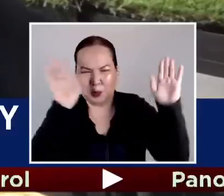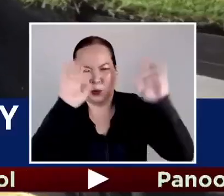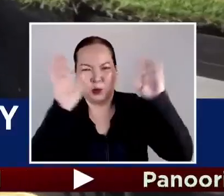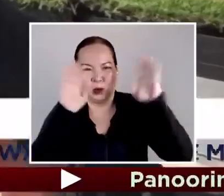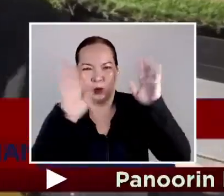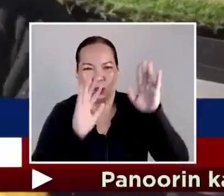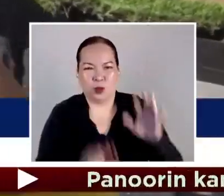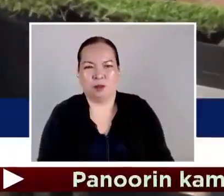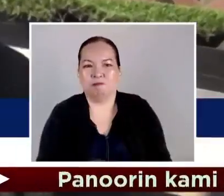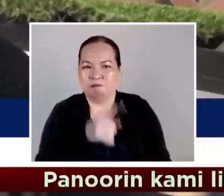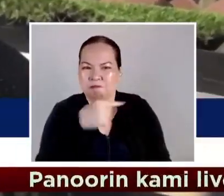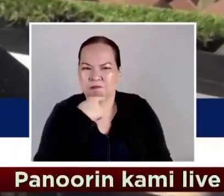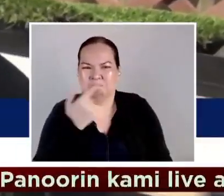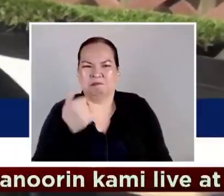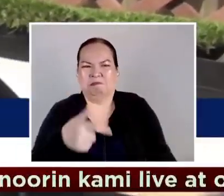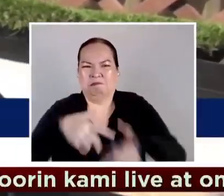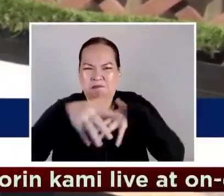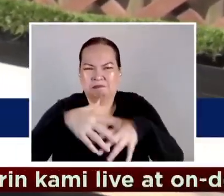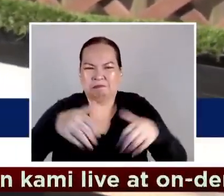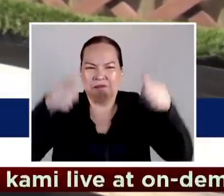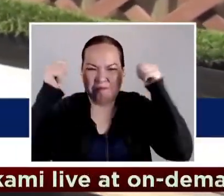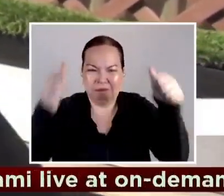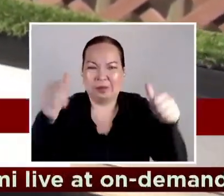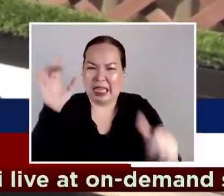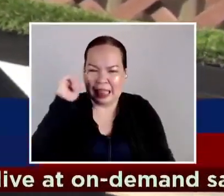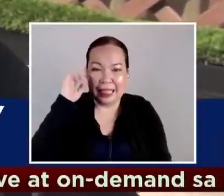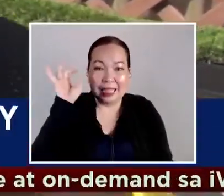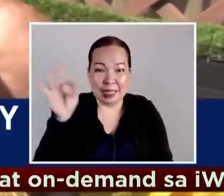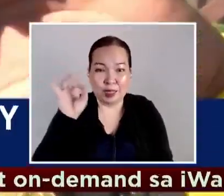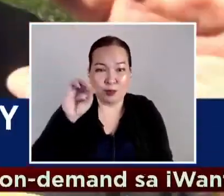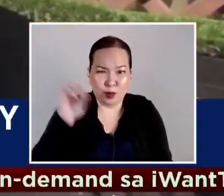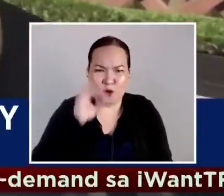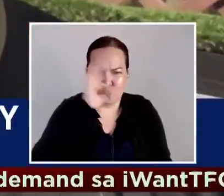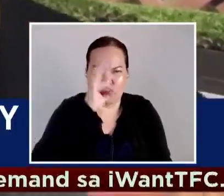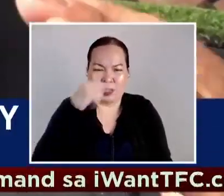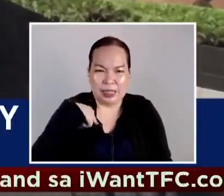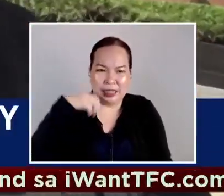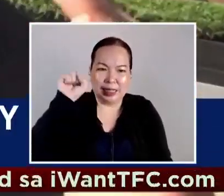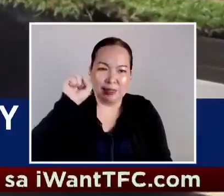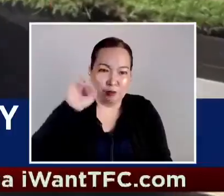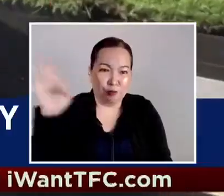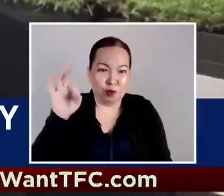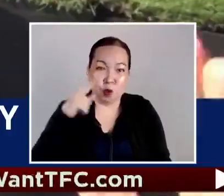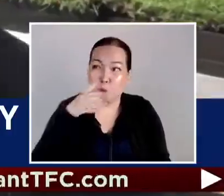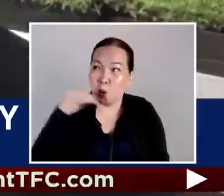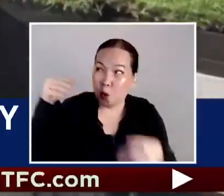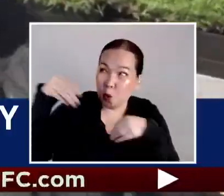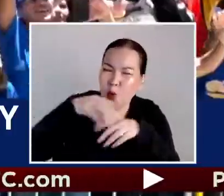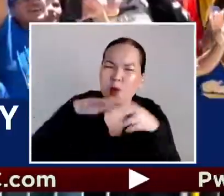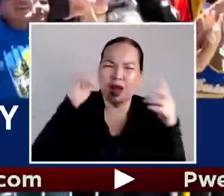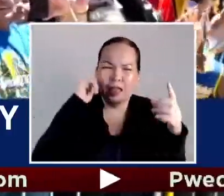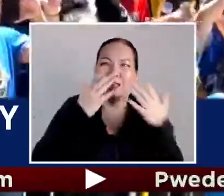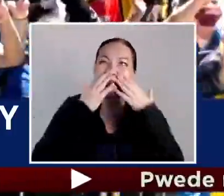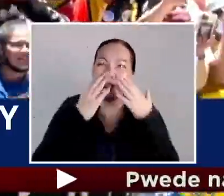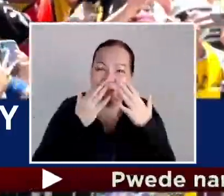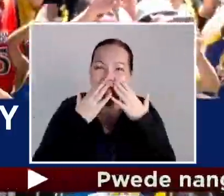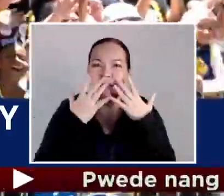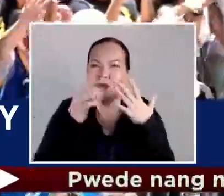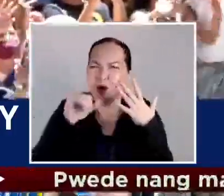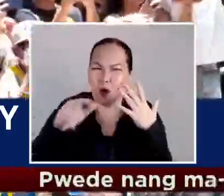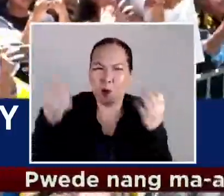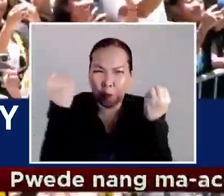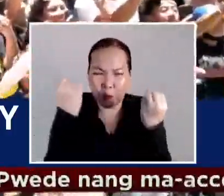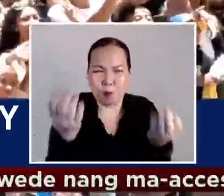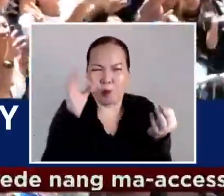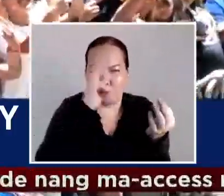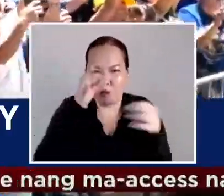that parade was 80% Filipino, I swear, in San Francisco. So whoever was there, thank you. Salamat. For those who are